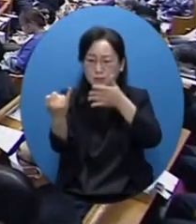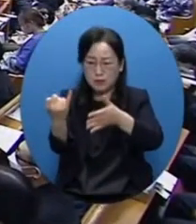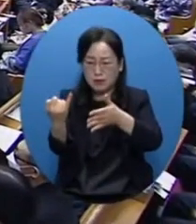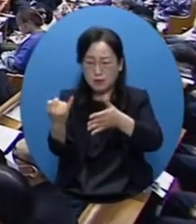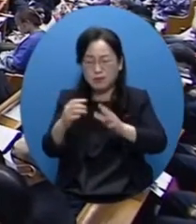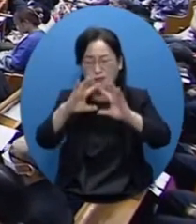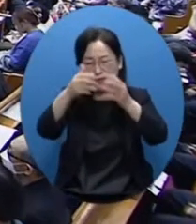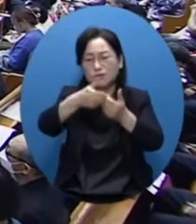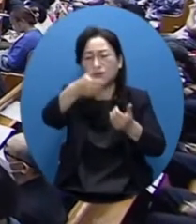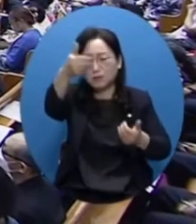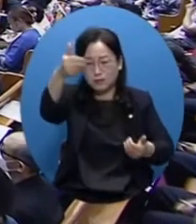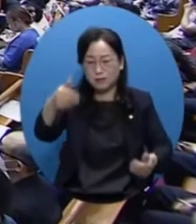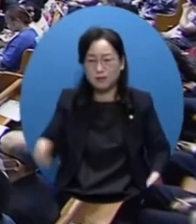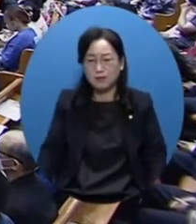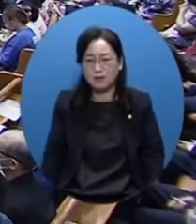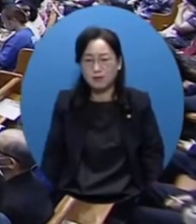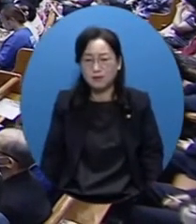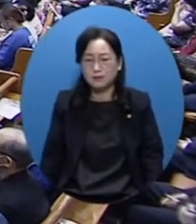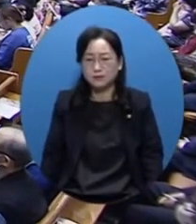그때